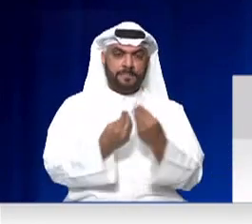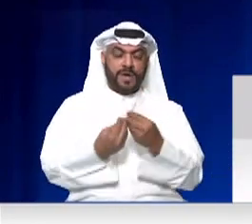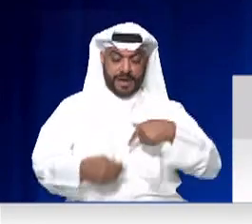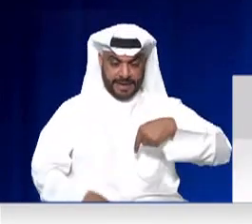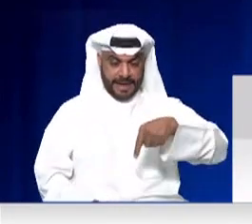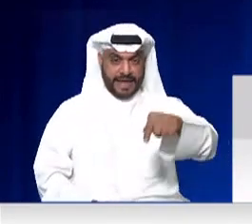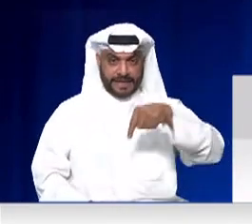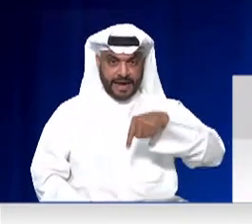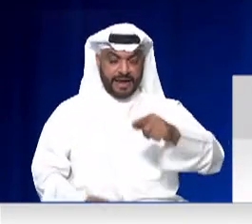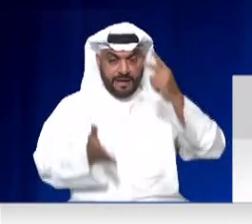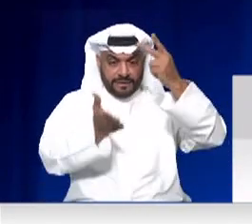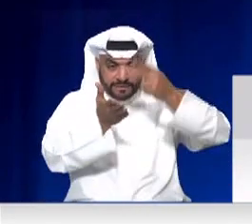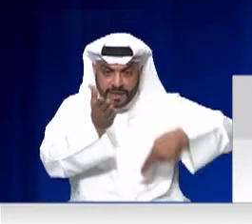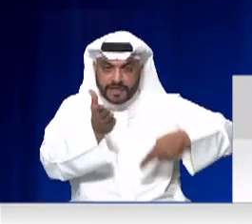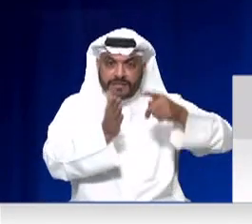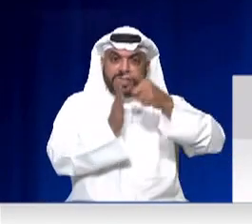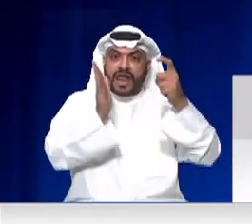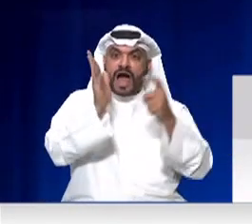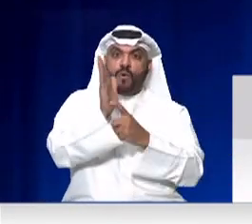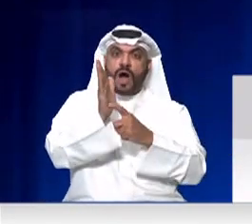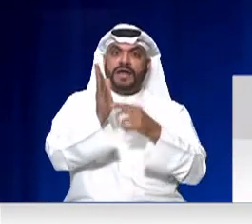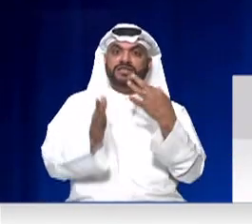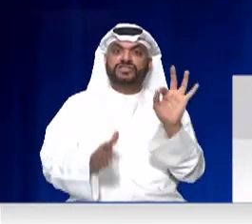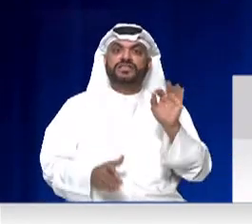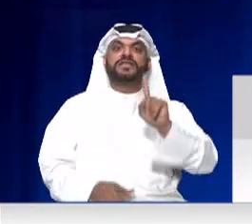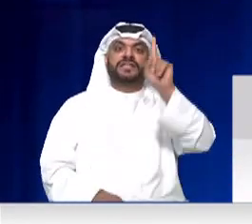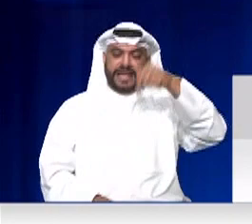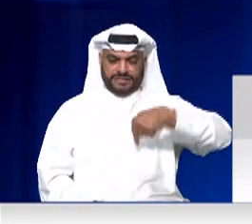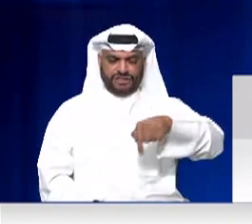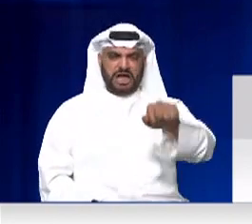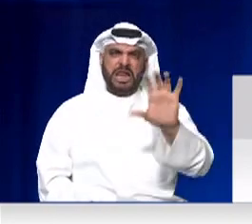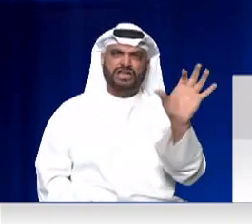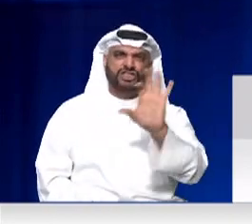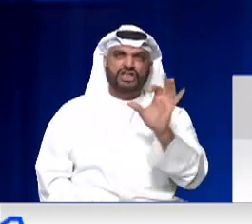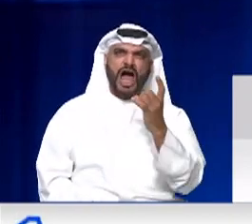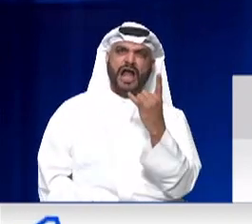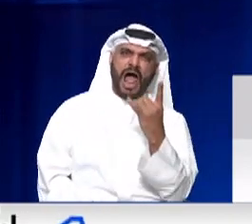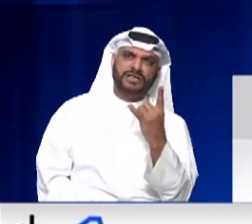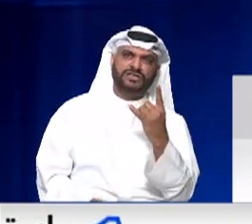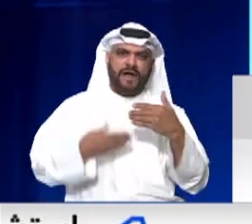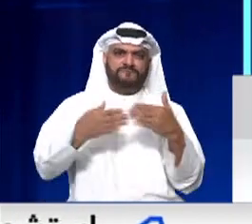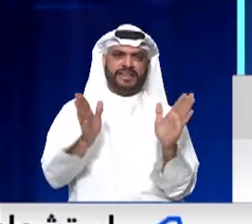استعدادا لإقرار التشريعات التي تهم الوطن والمواطن في دور الانعقاد المقبل.